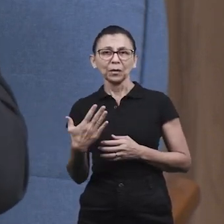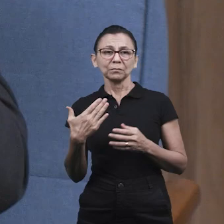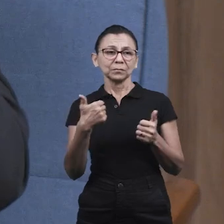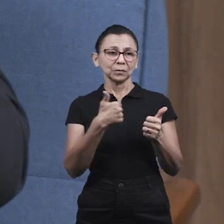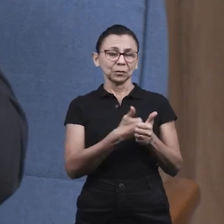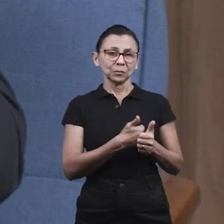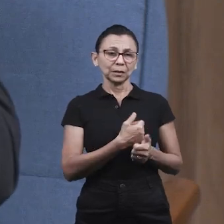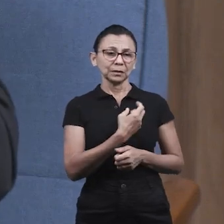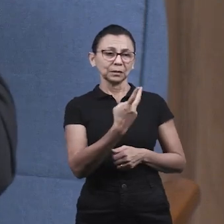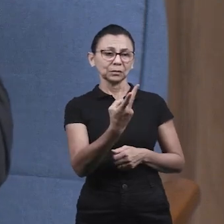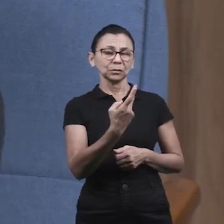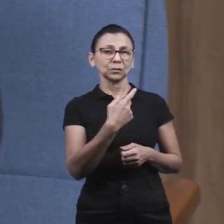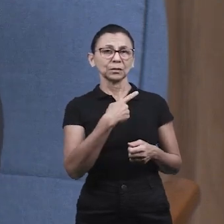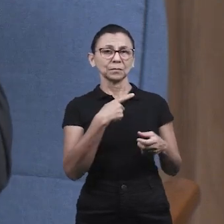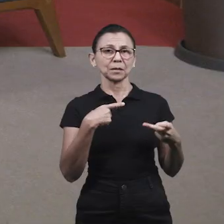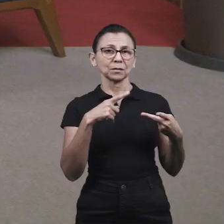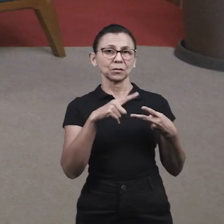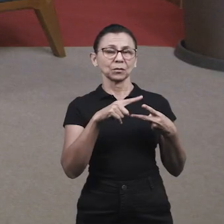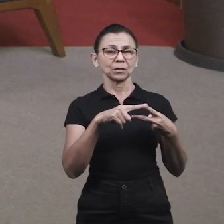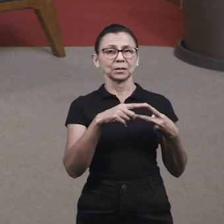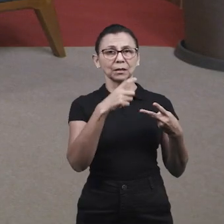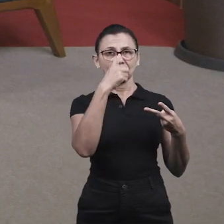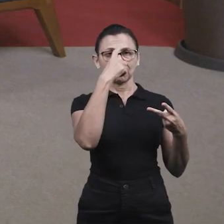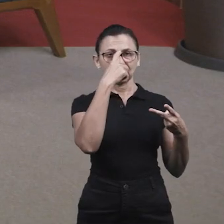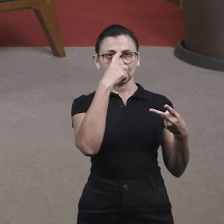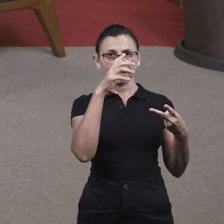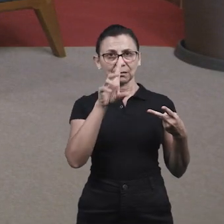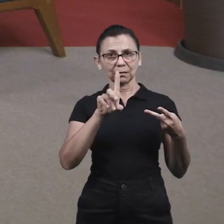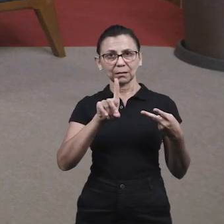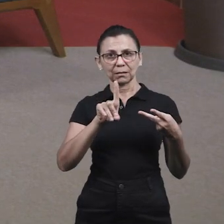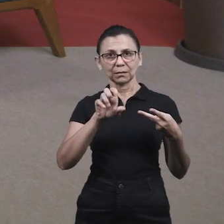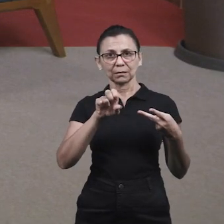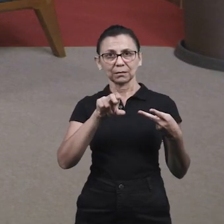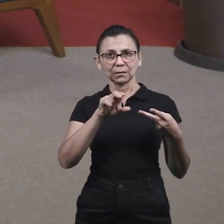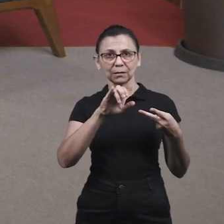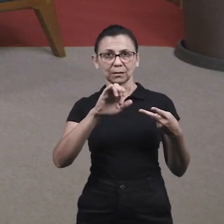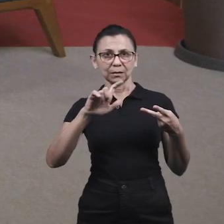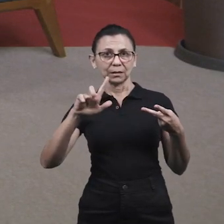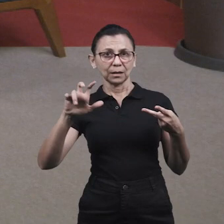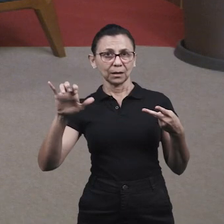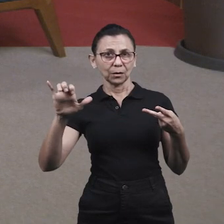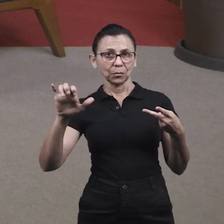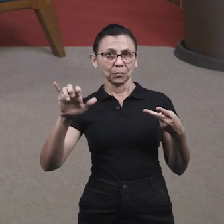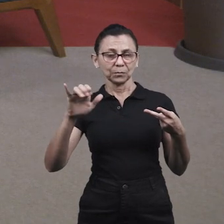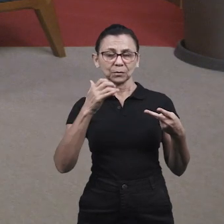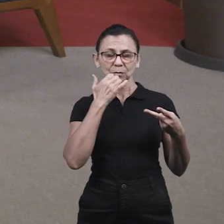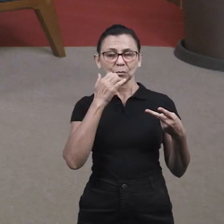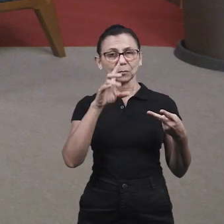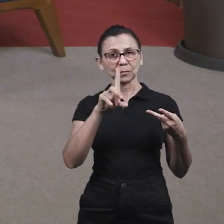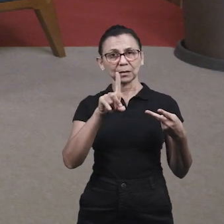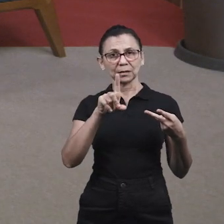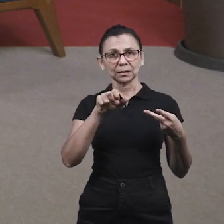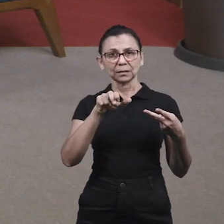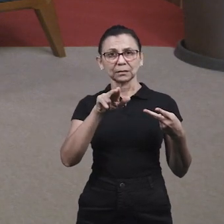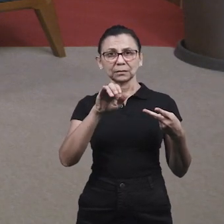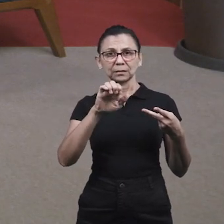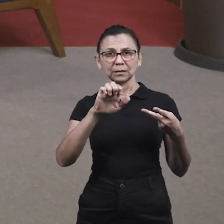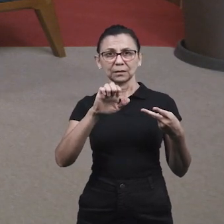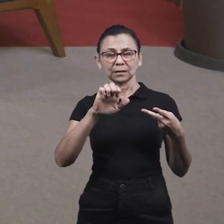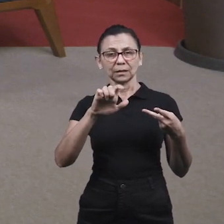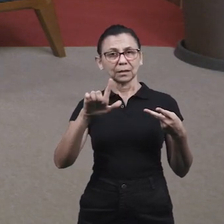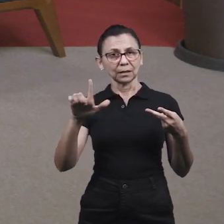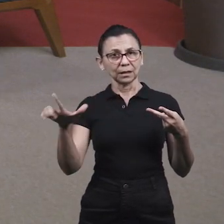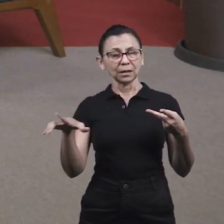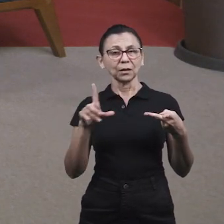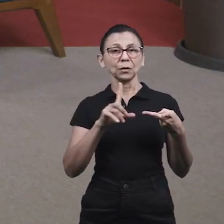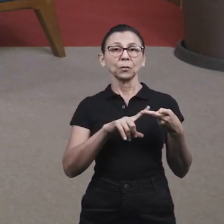compagnie ici avec moi dans les studios des pasteurs Daniel Moreira et Sergio Souza. Daniel, la paix du Seigneur, Sergio, la paix du Seigneur et à